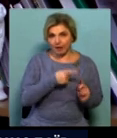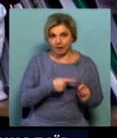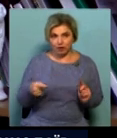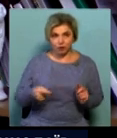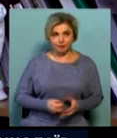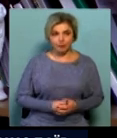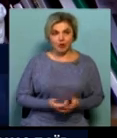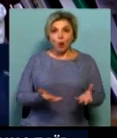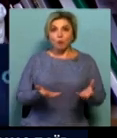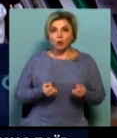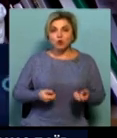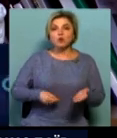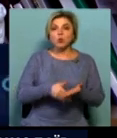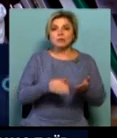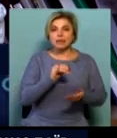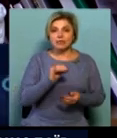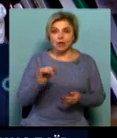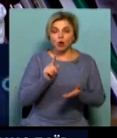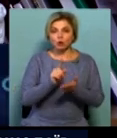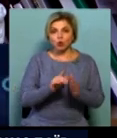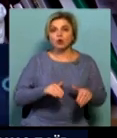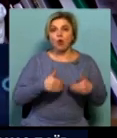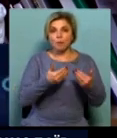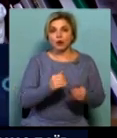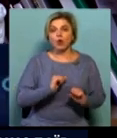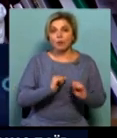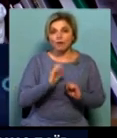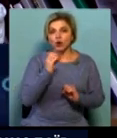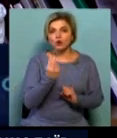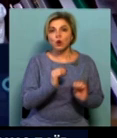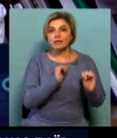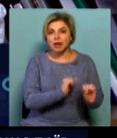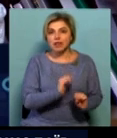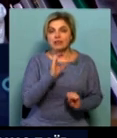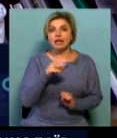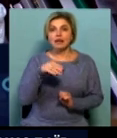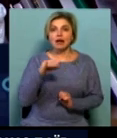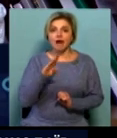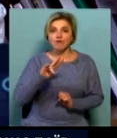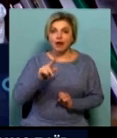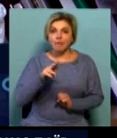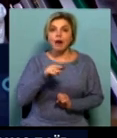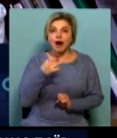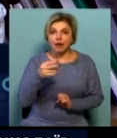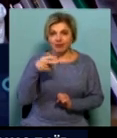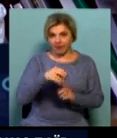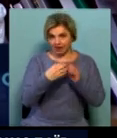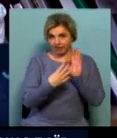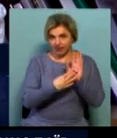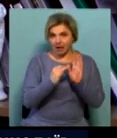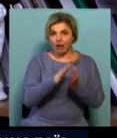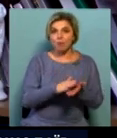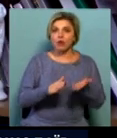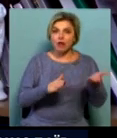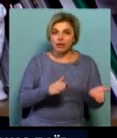Отримувачі субсидій повинні звернутися до управлінь соціального захисту з травня 2019 року та